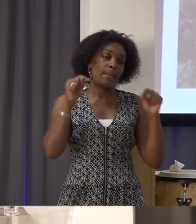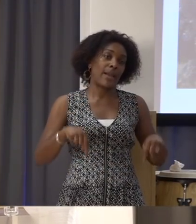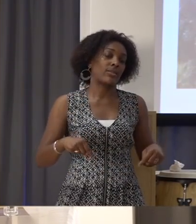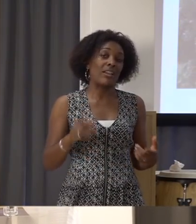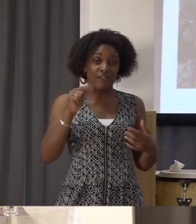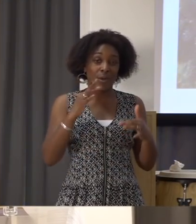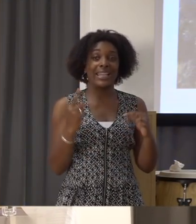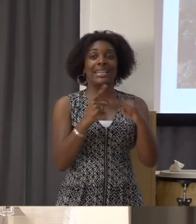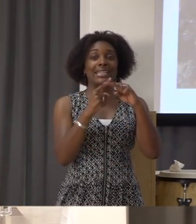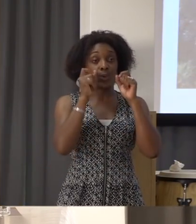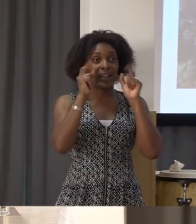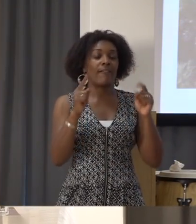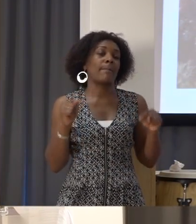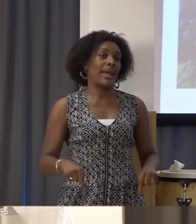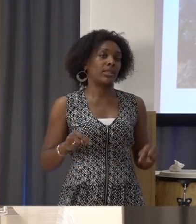doit se réveiller.